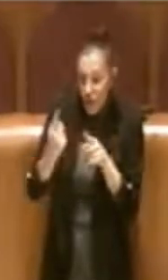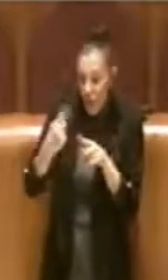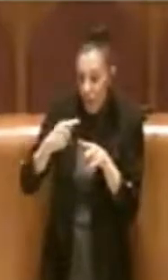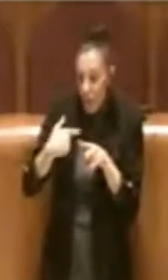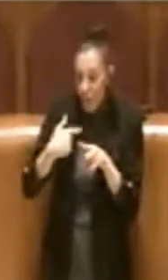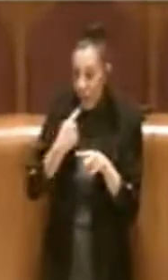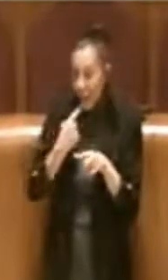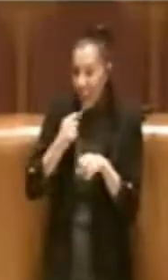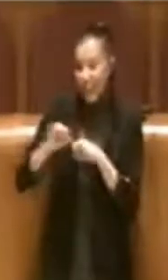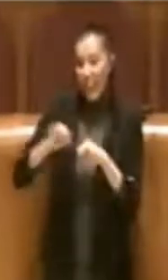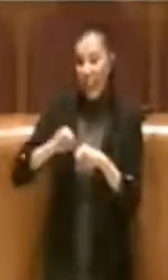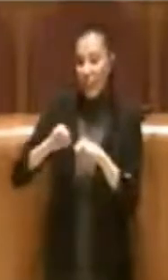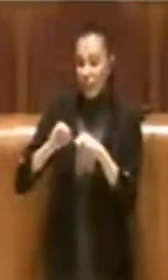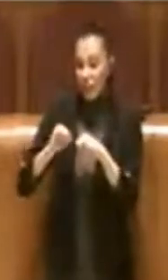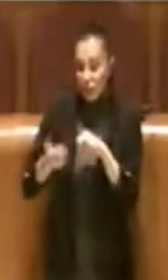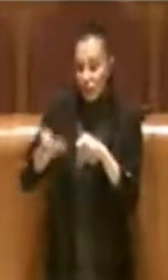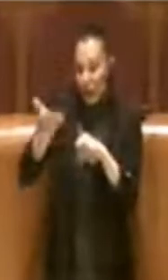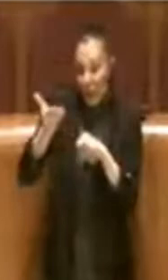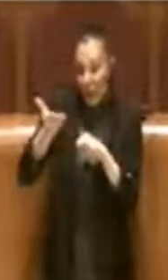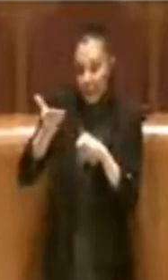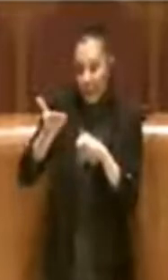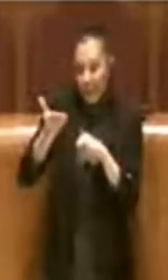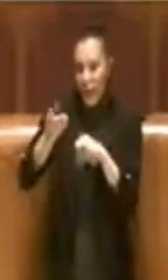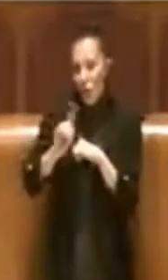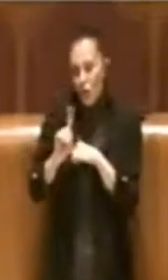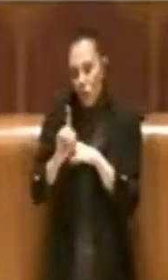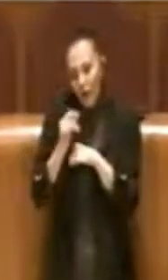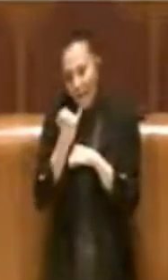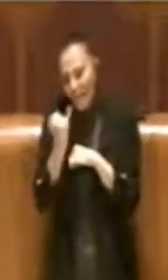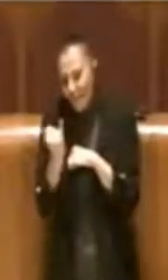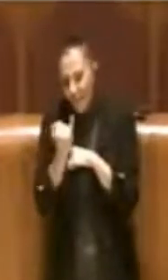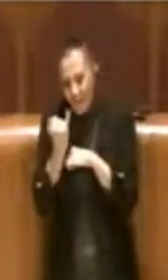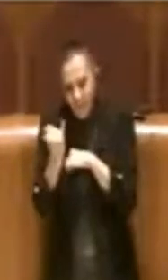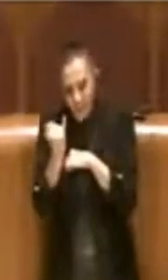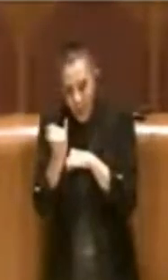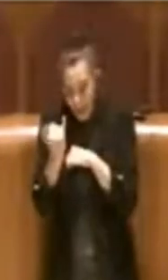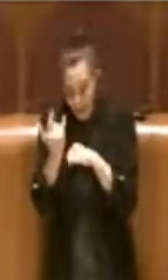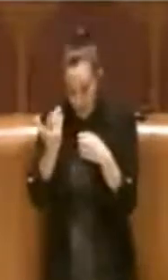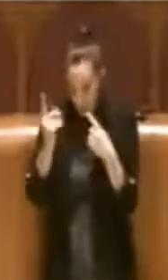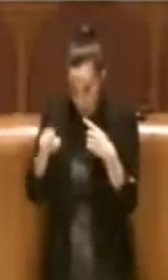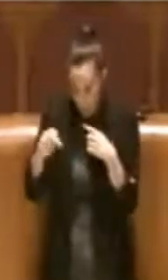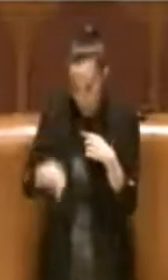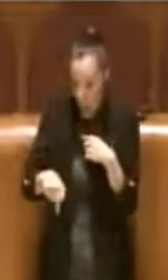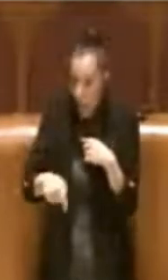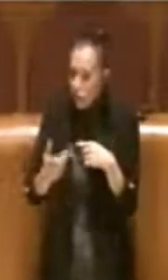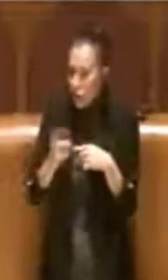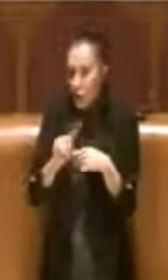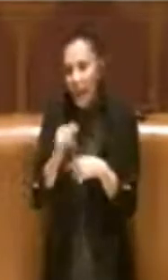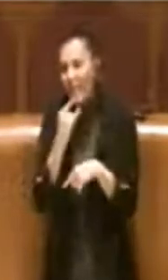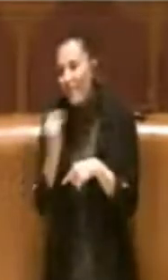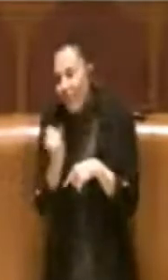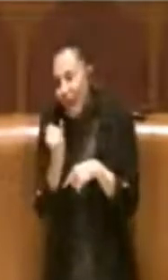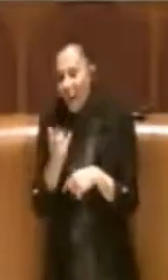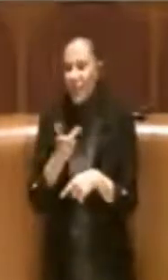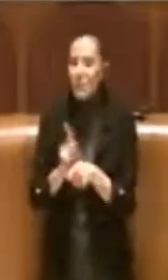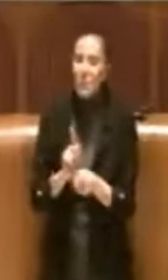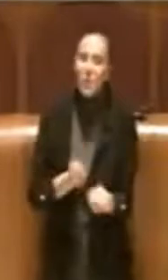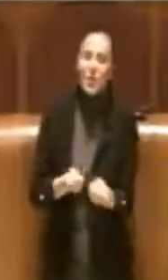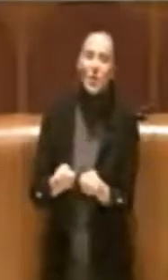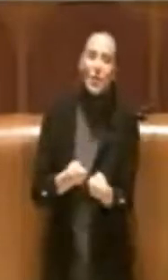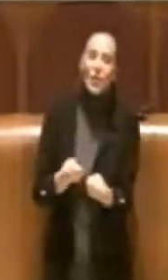che sicuramente non è stato facile e che anche oggi non è facile dover